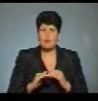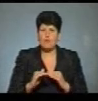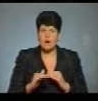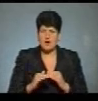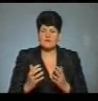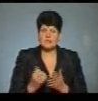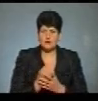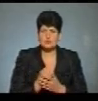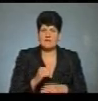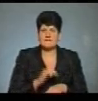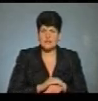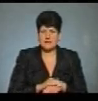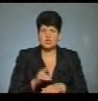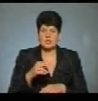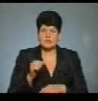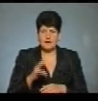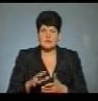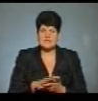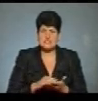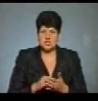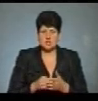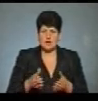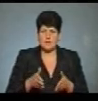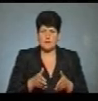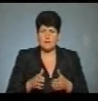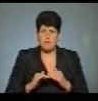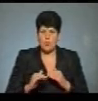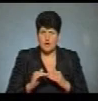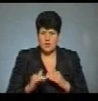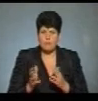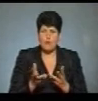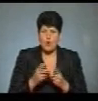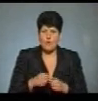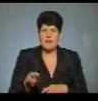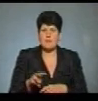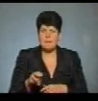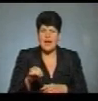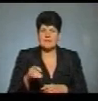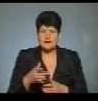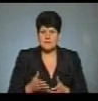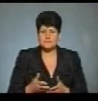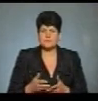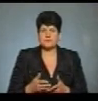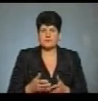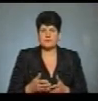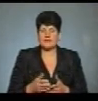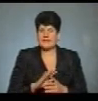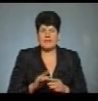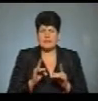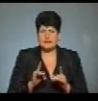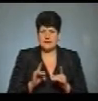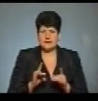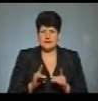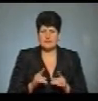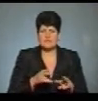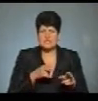вдалося добути фактичні дані знищення цих полів, підняли коптера, порахували метри. Тобто десь не тільки він добув того